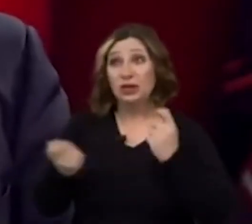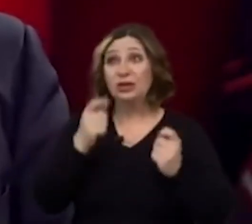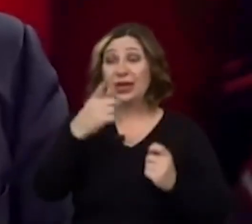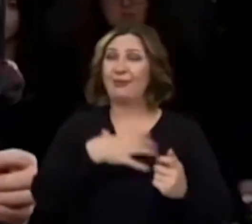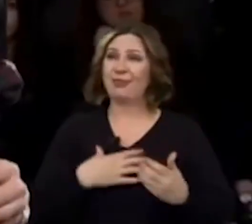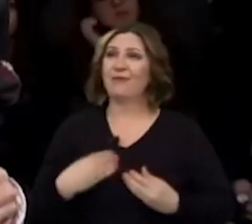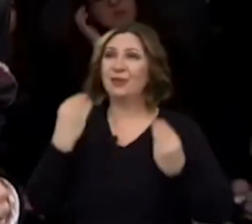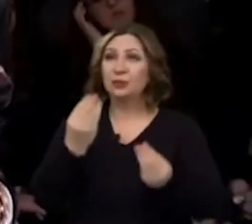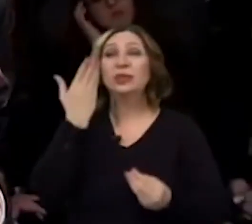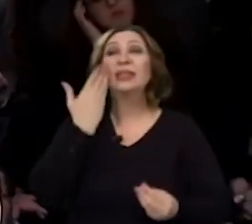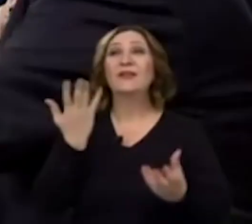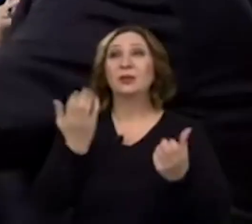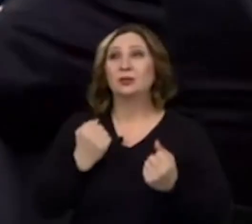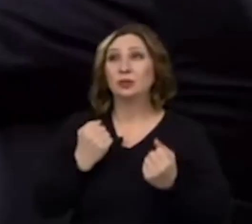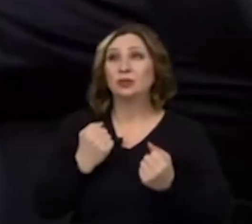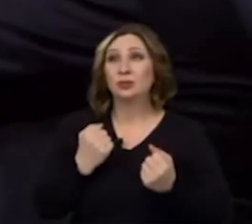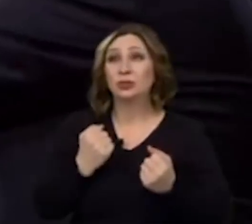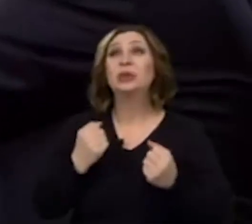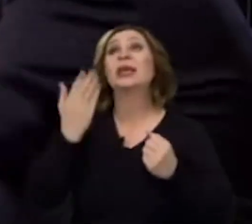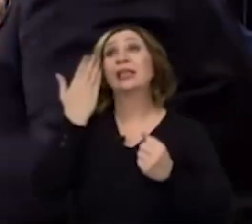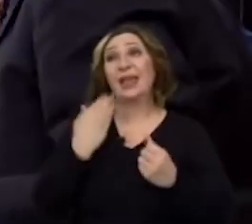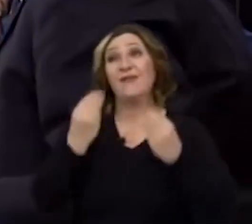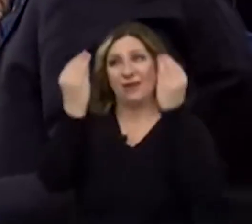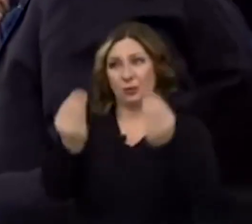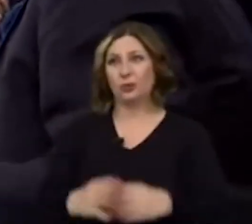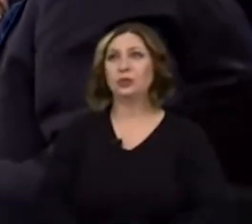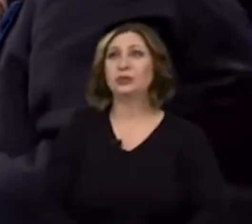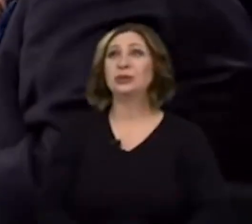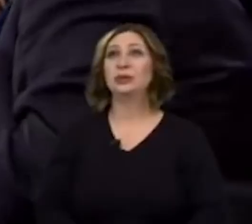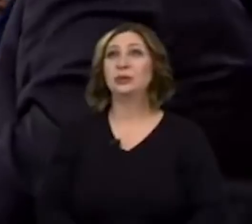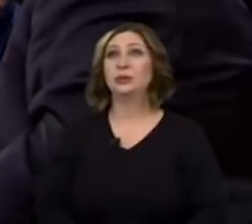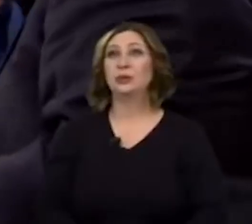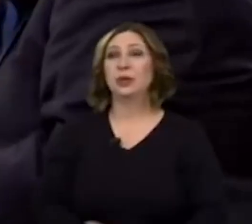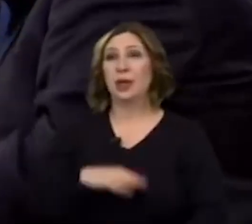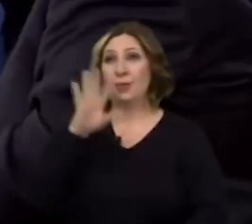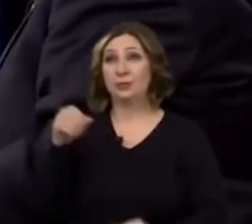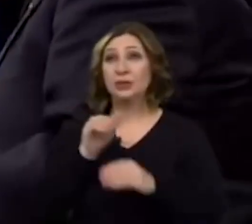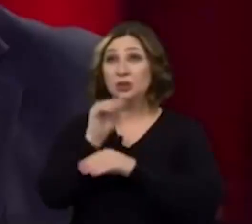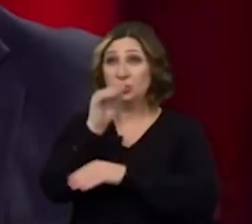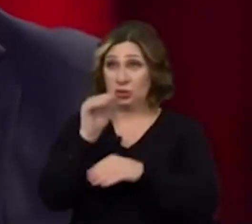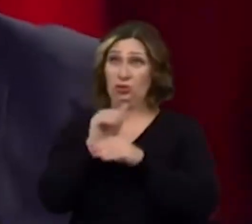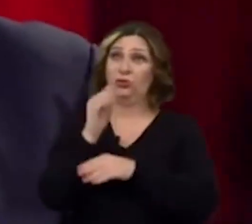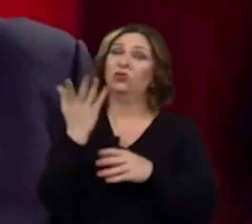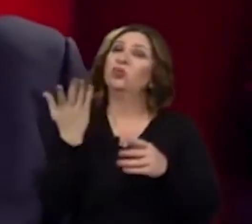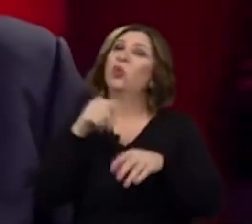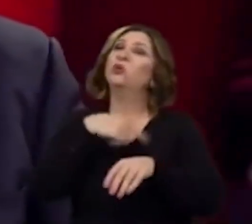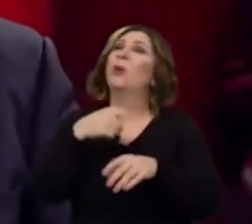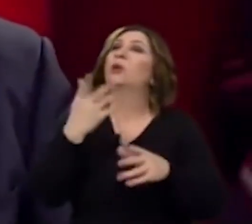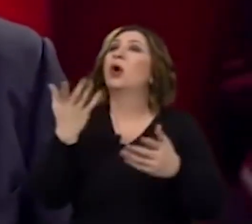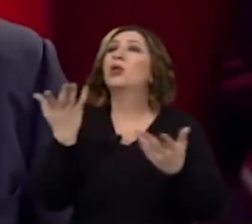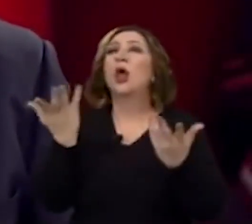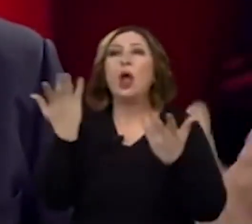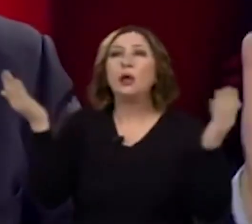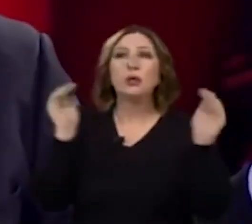kendini veriyorsun ve keyif alıyorsun. Senin eski ekibinde de öyle. Keyif veriyorsun. Sen yani hepimiz yaşadık, yaşamadık mı bunları canım, ya? Zamanında o Reha Muhtar'la